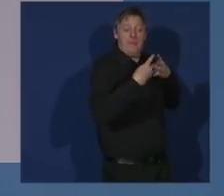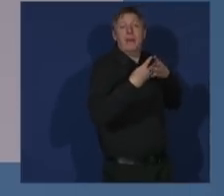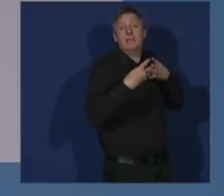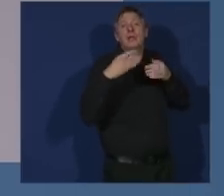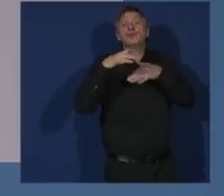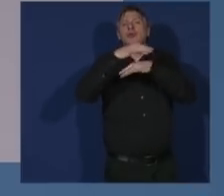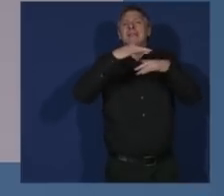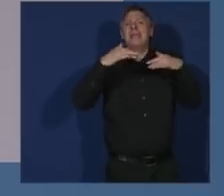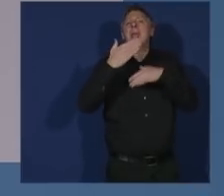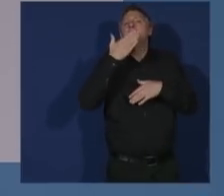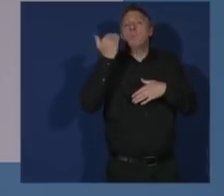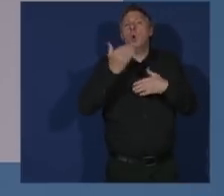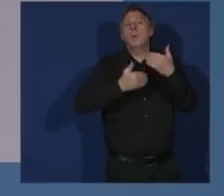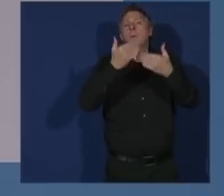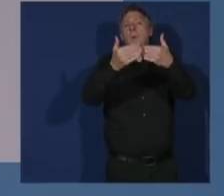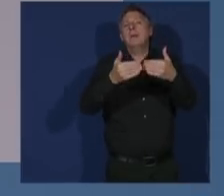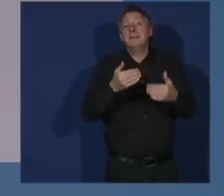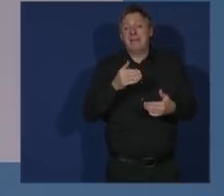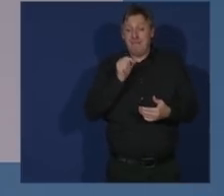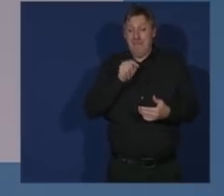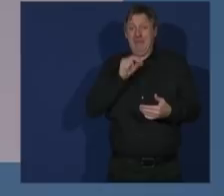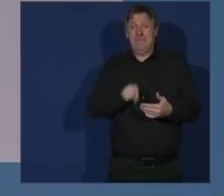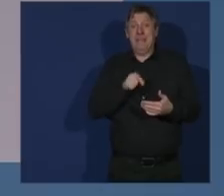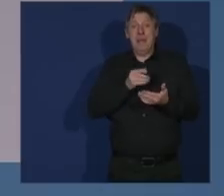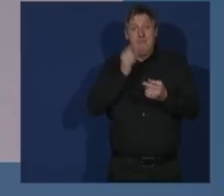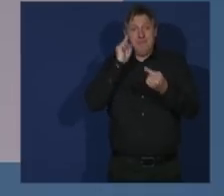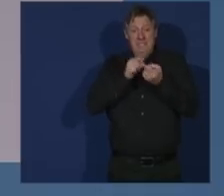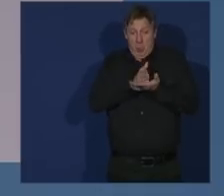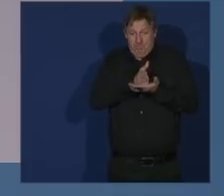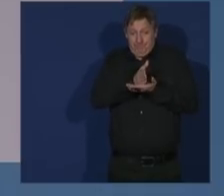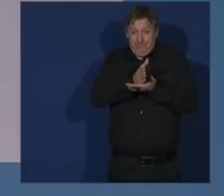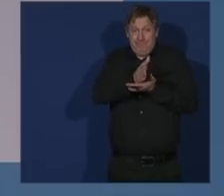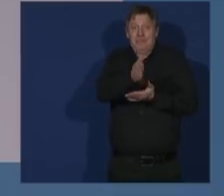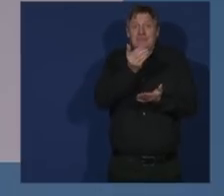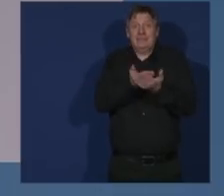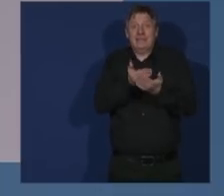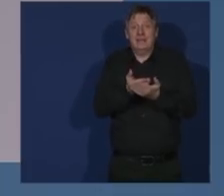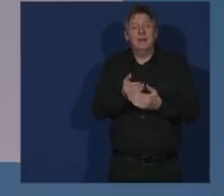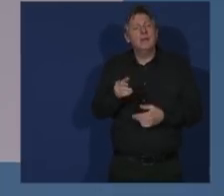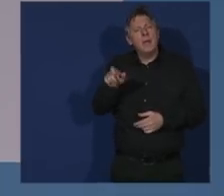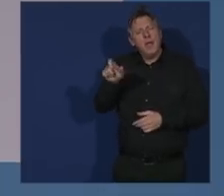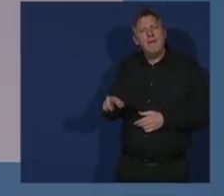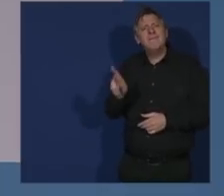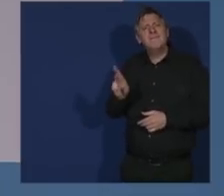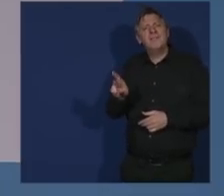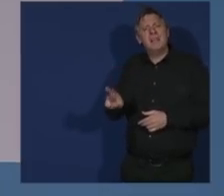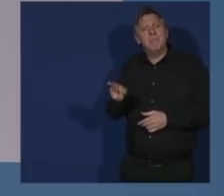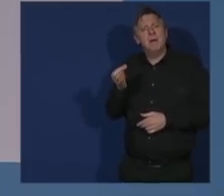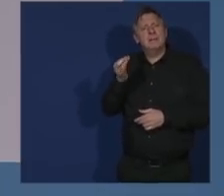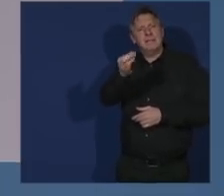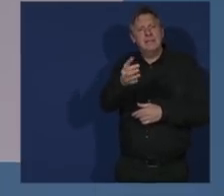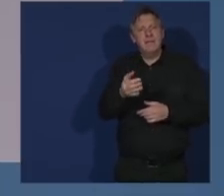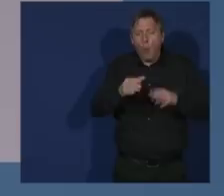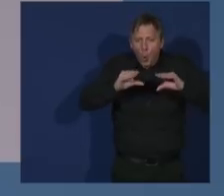Et ça c'est le cœur de notre mission. Et c'est aussi, Philippe le disait, de faire changer concrètement